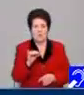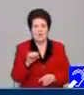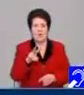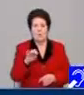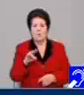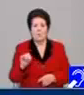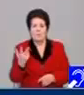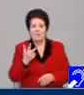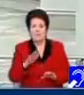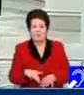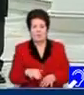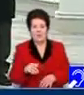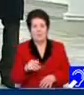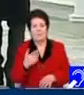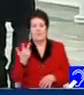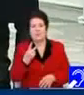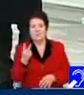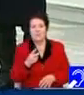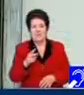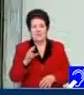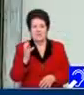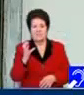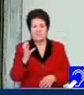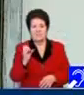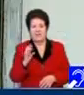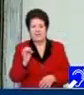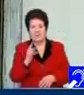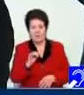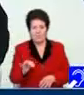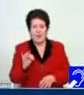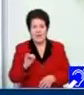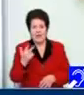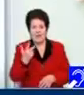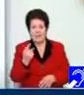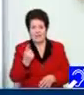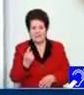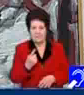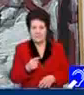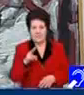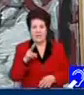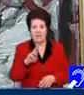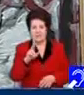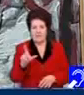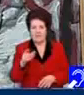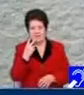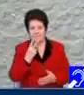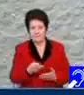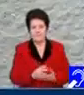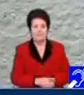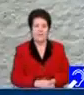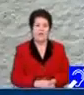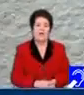cu o lucrare de artă decorativă. Pe locul 2, Igor Svernei cu o lucrare de grafică. Iar pe locul 1, Florentin Leancă cu pictura Moulin